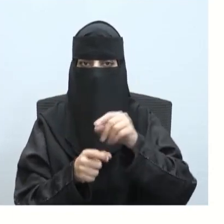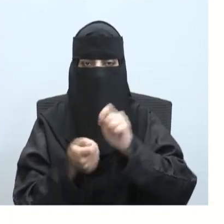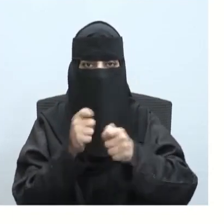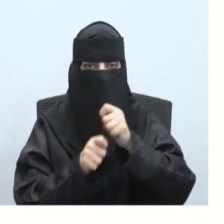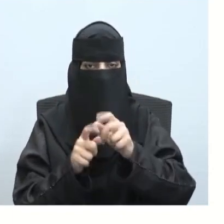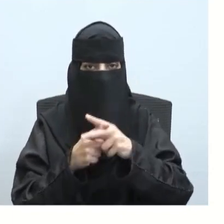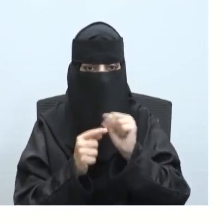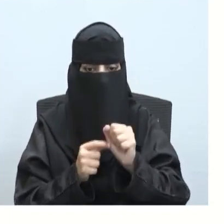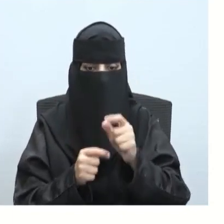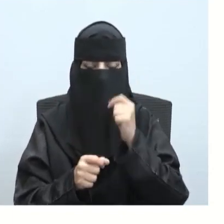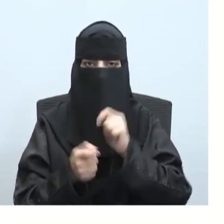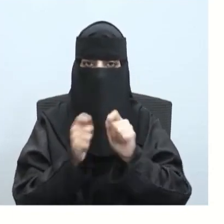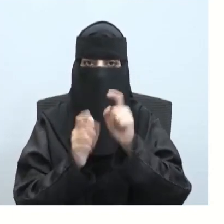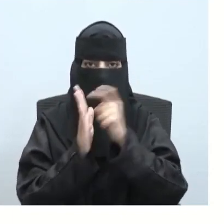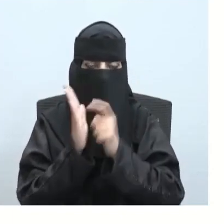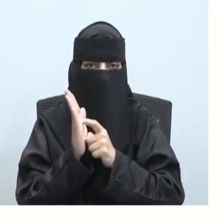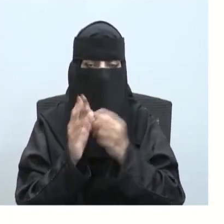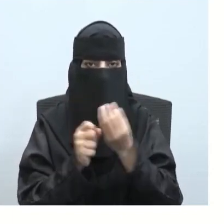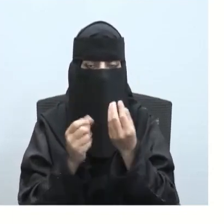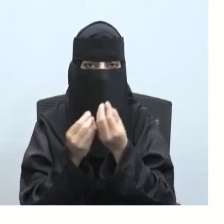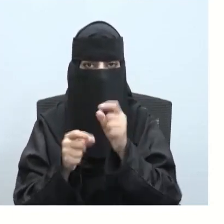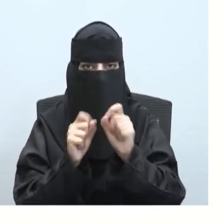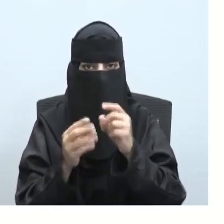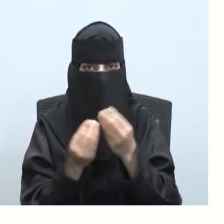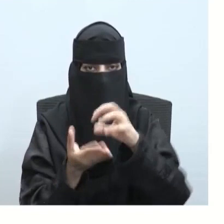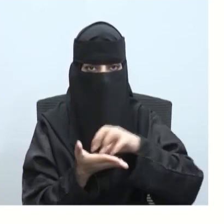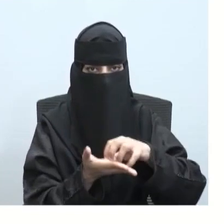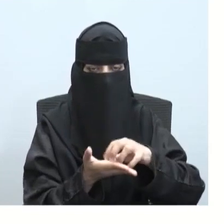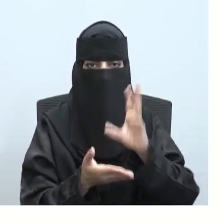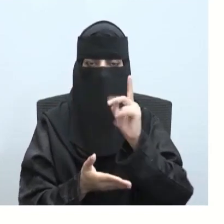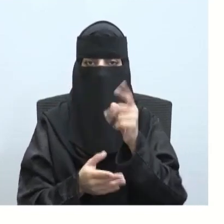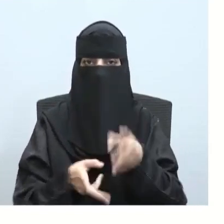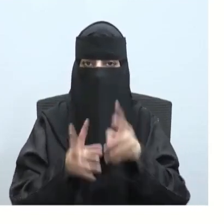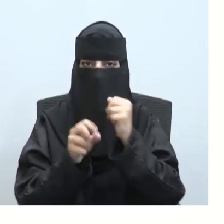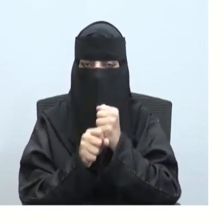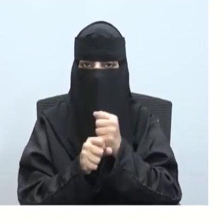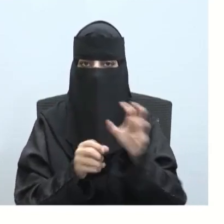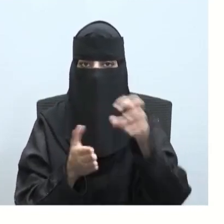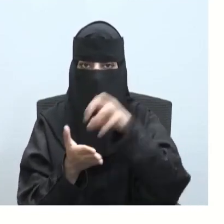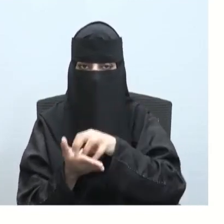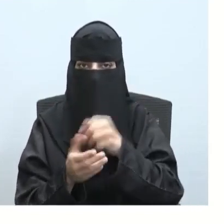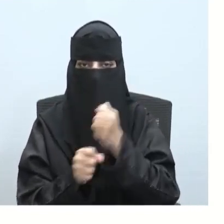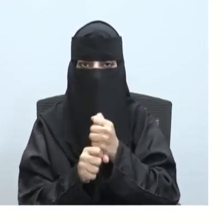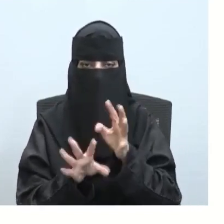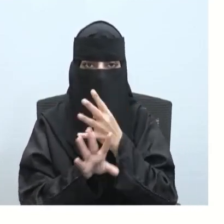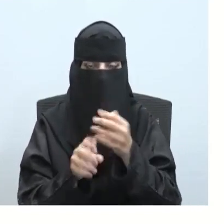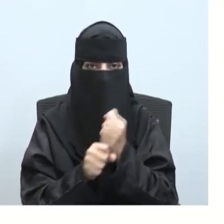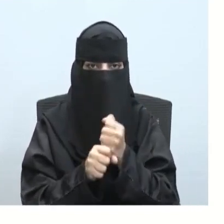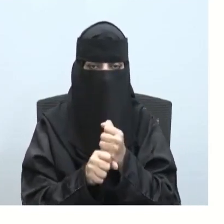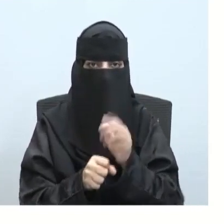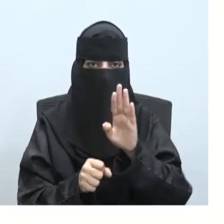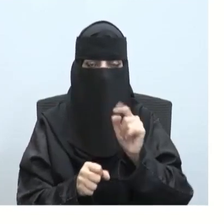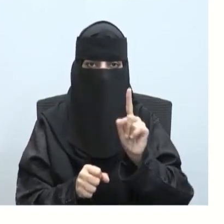الصناعية وأنظمة التحكم في المصانع المتصلة بإنترنت الأشياء، أيضا إنشاء وتمثيل شبكات إنترنت الأشياء باستخدام